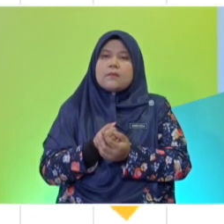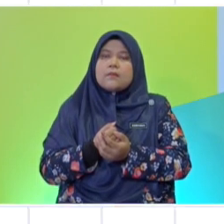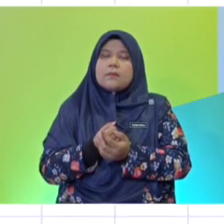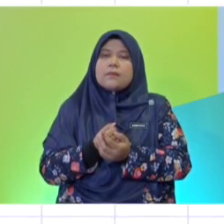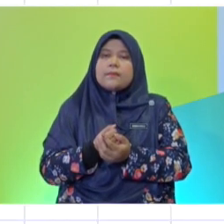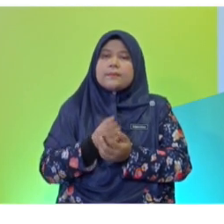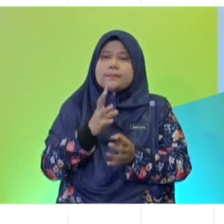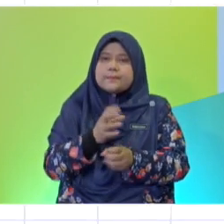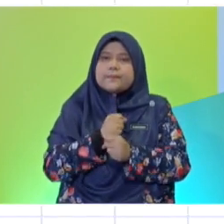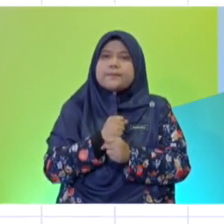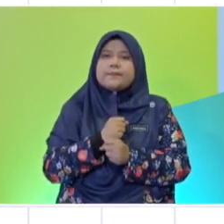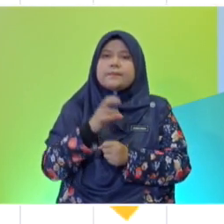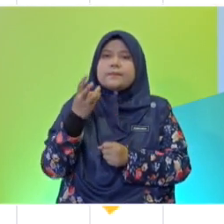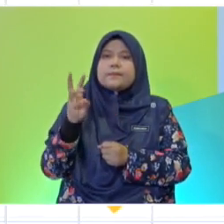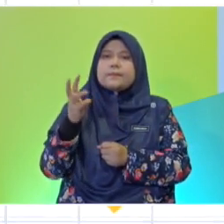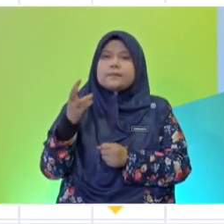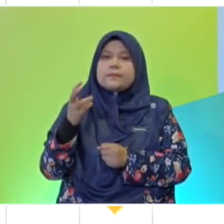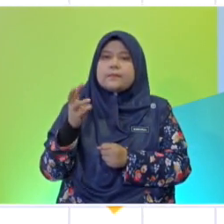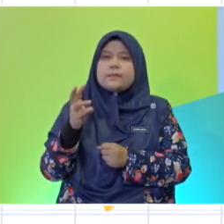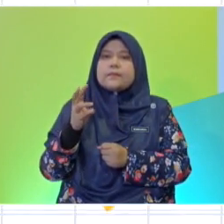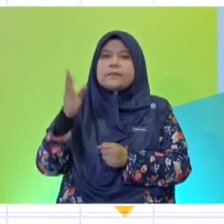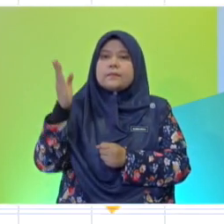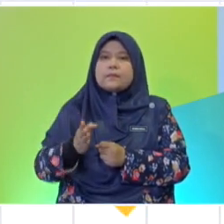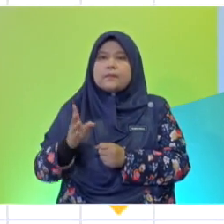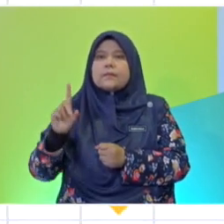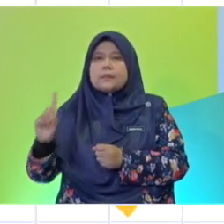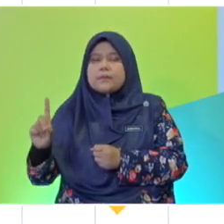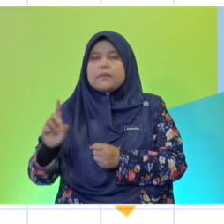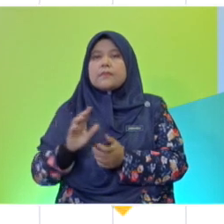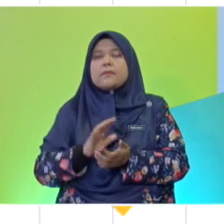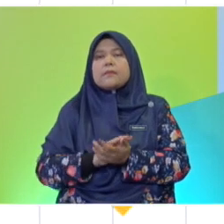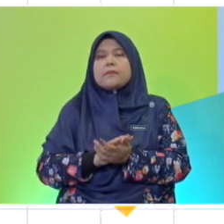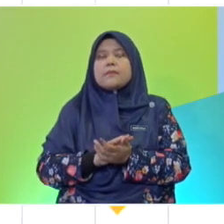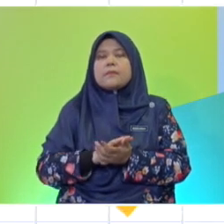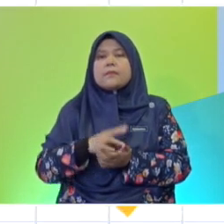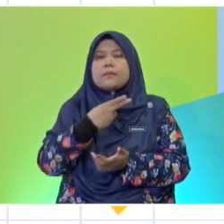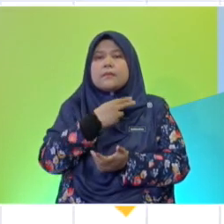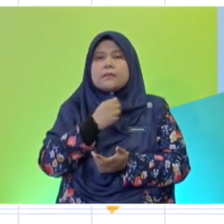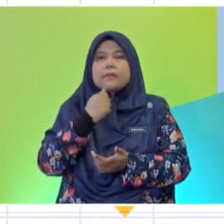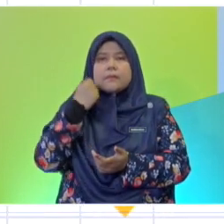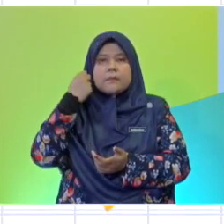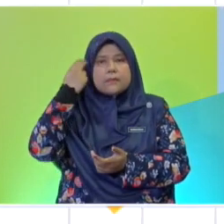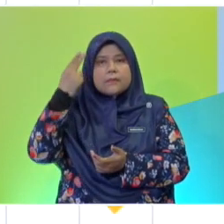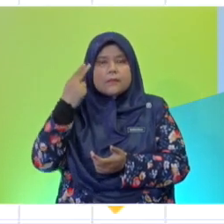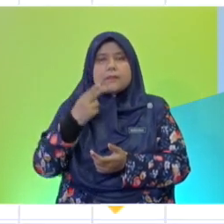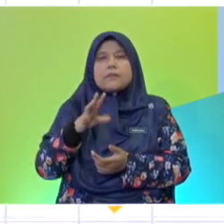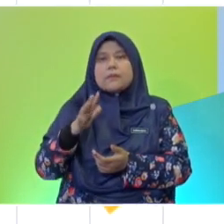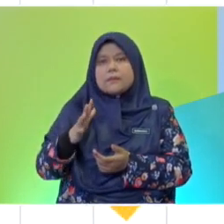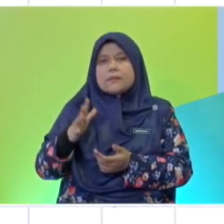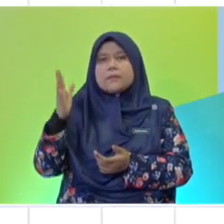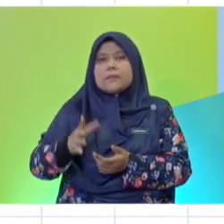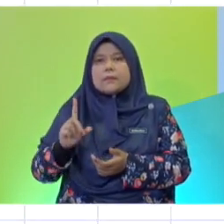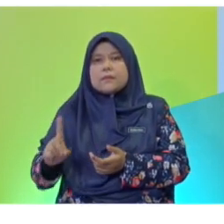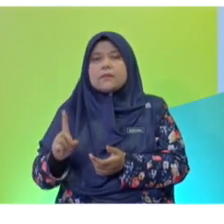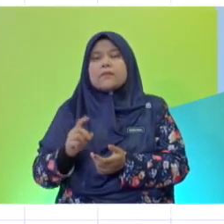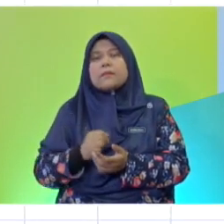saya mendapat sebanyak 16 batang perkataan per menit menekan saya Haji mendapat 15 kata perkataan per menit untuk 1 jam